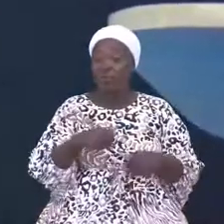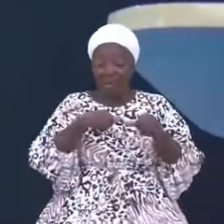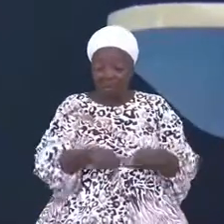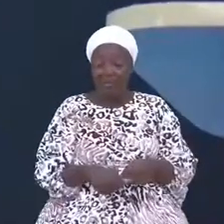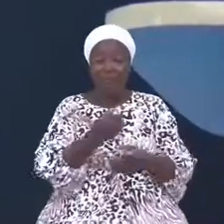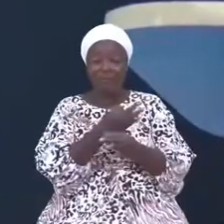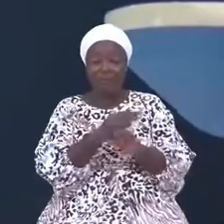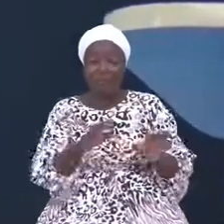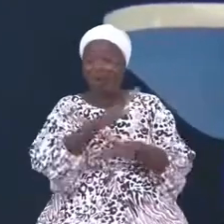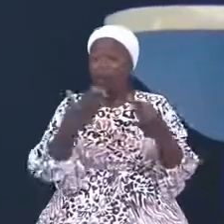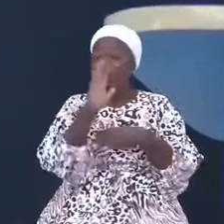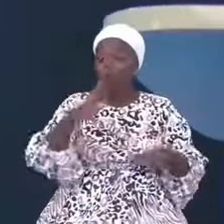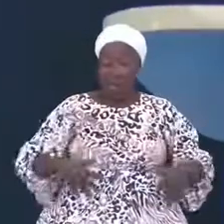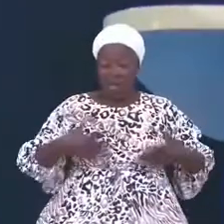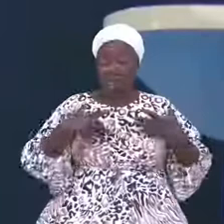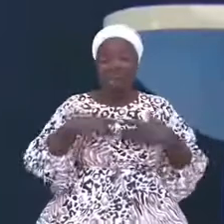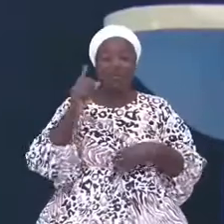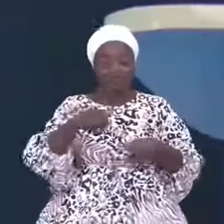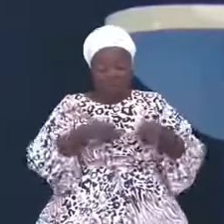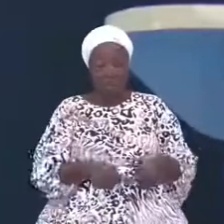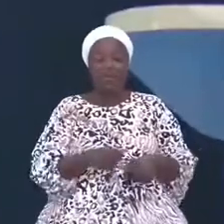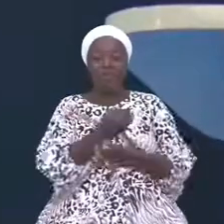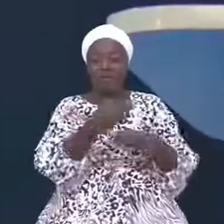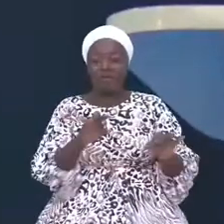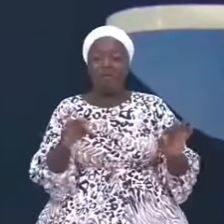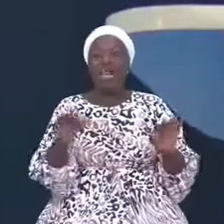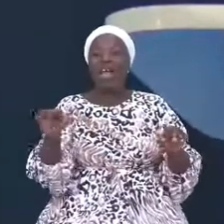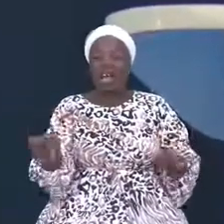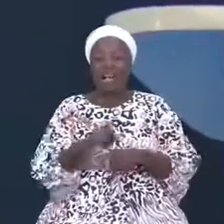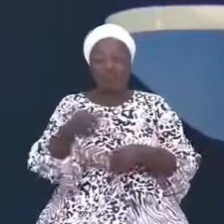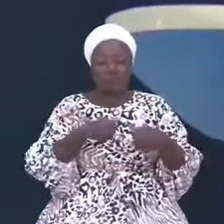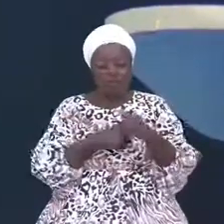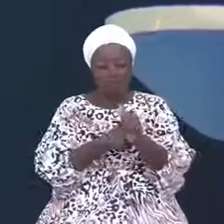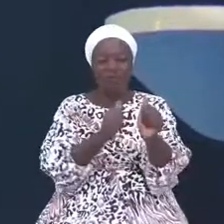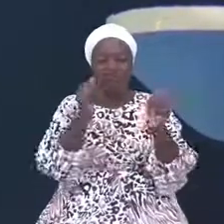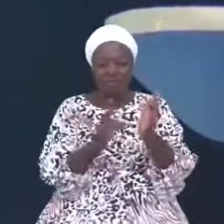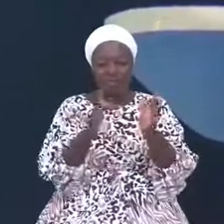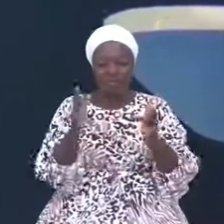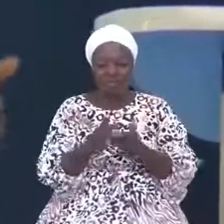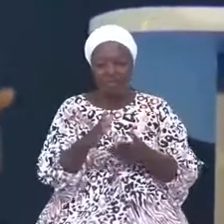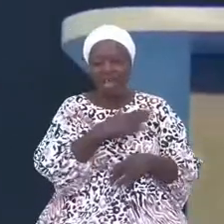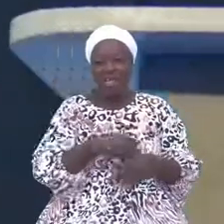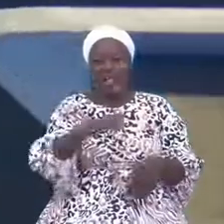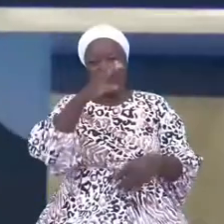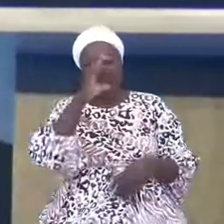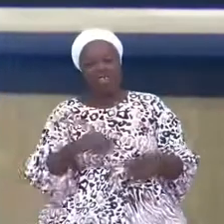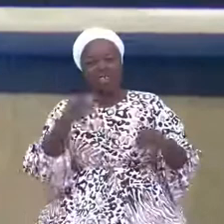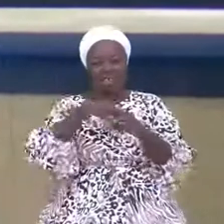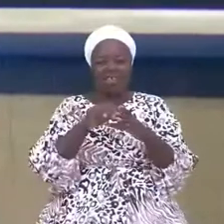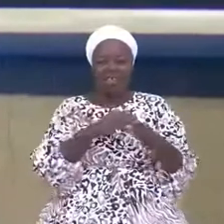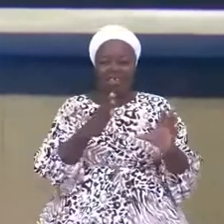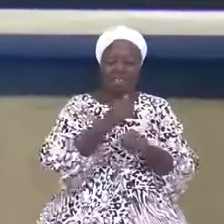ce soir. Et demain, tu seras toujours libéré. Et le restant de tes jours, tu seras toujours libre comme tu